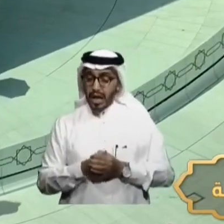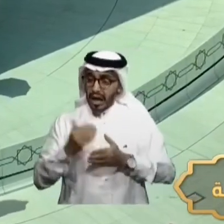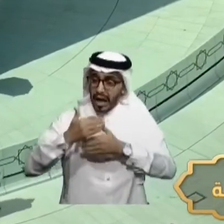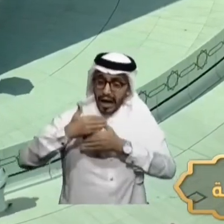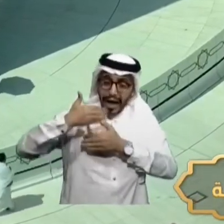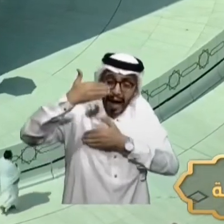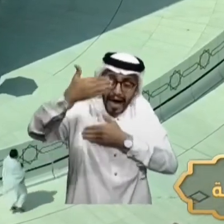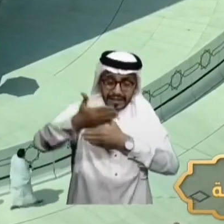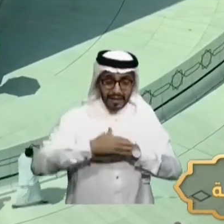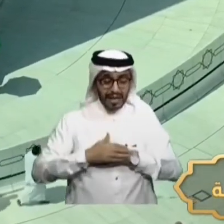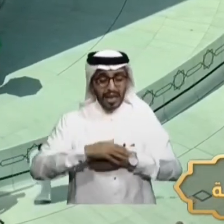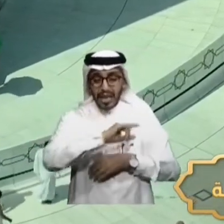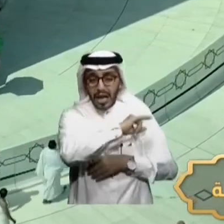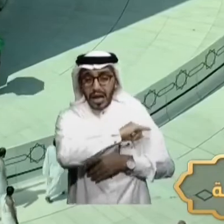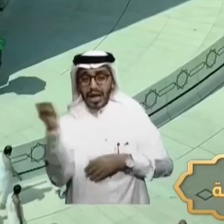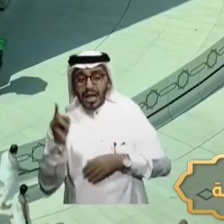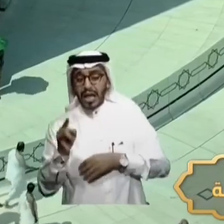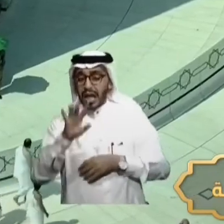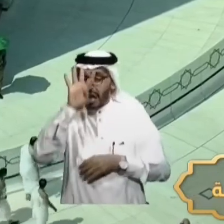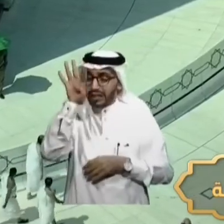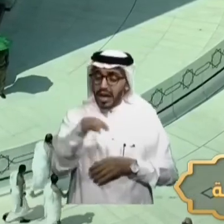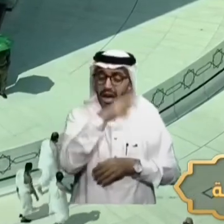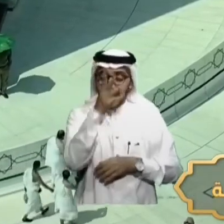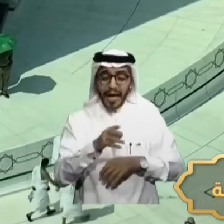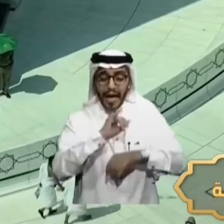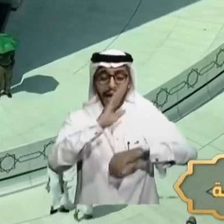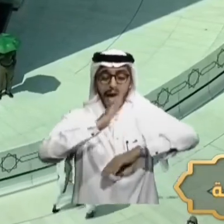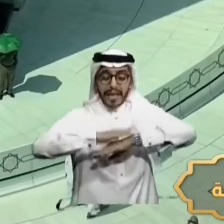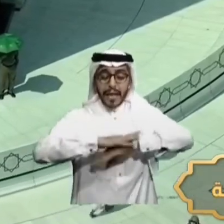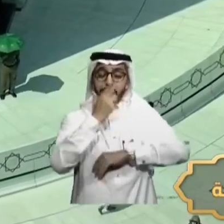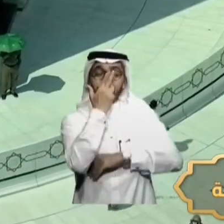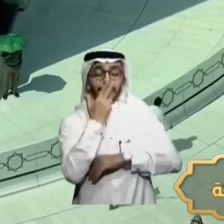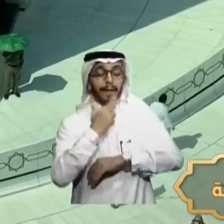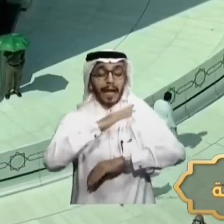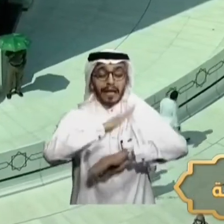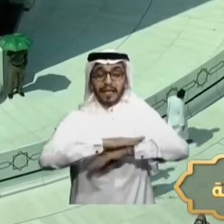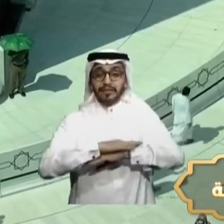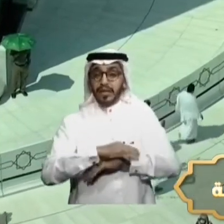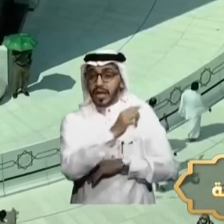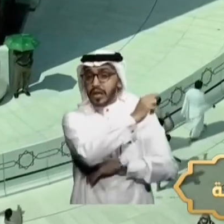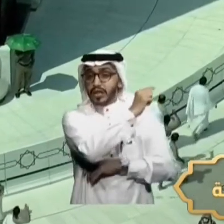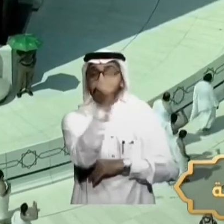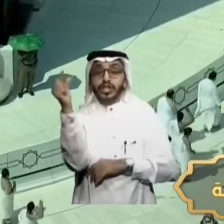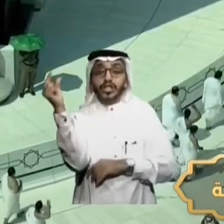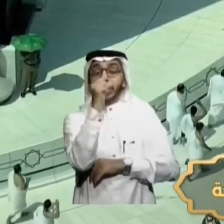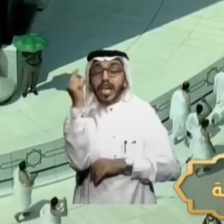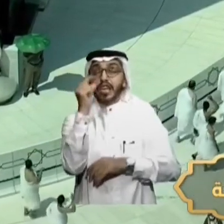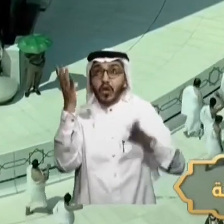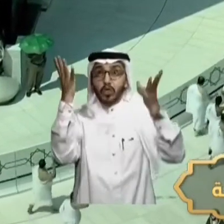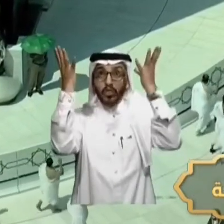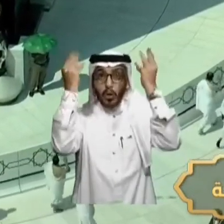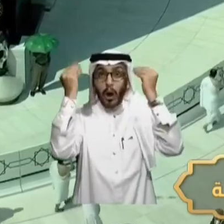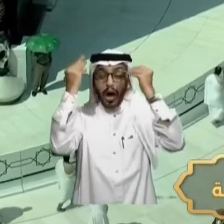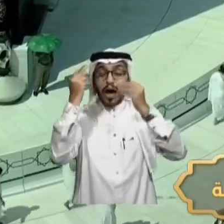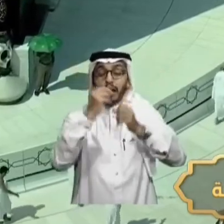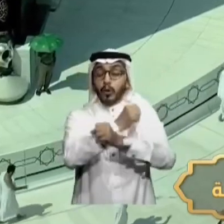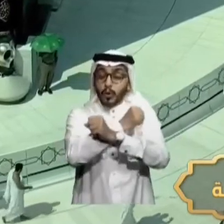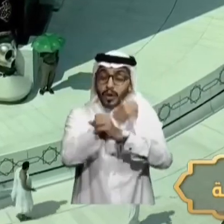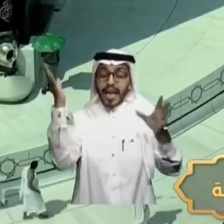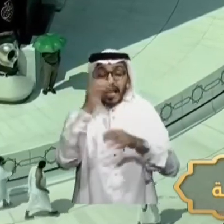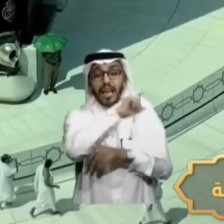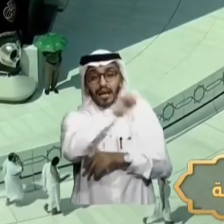تلك القيم فإنها تسيء للمعنى الأخلاقي للأديان والثقافات